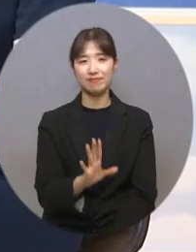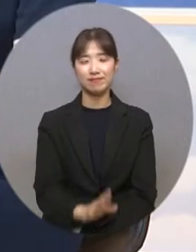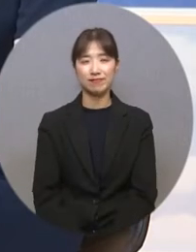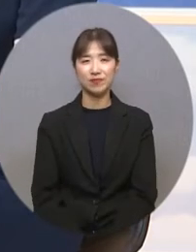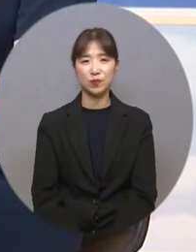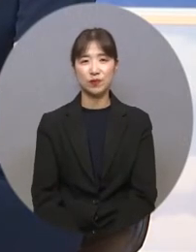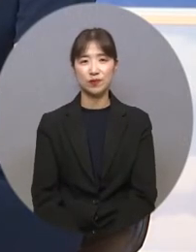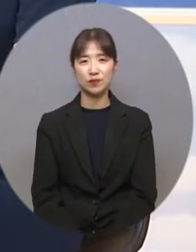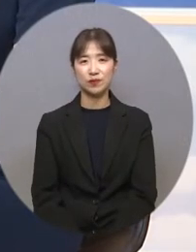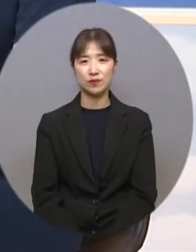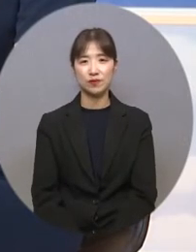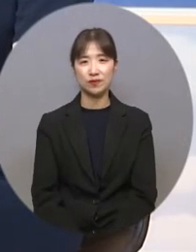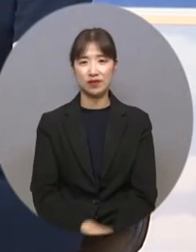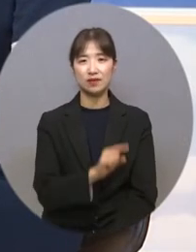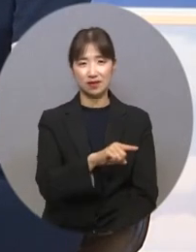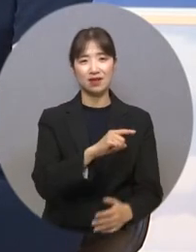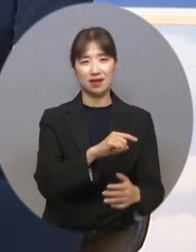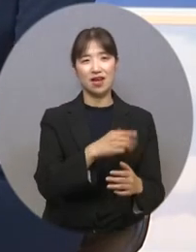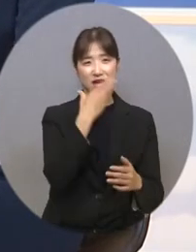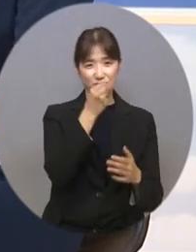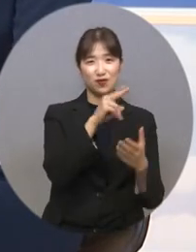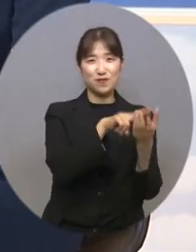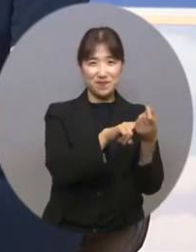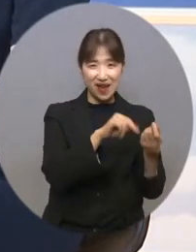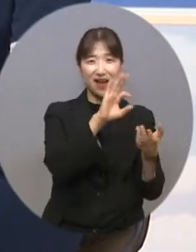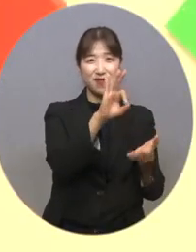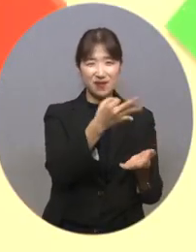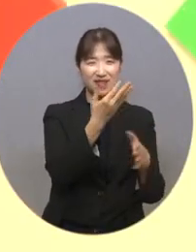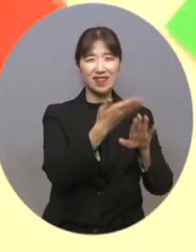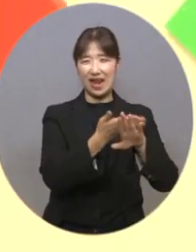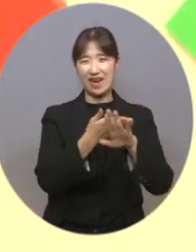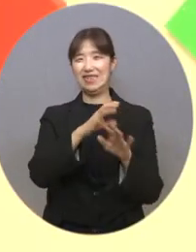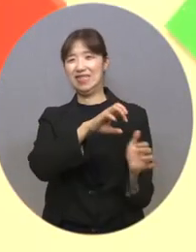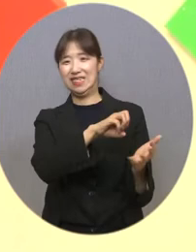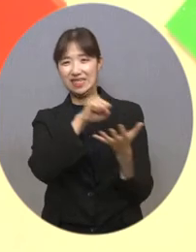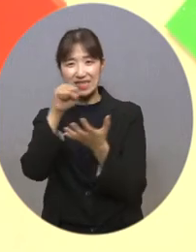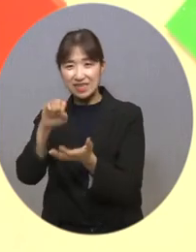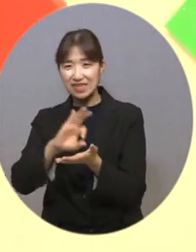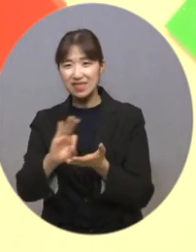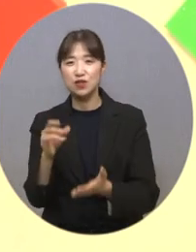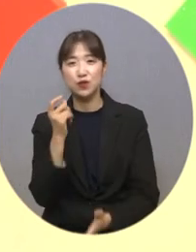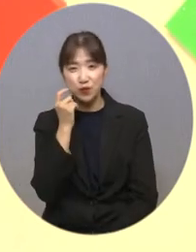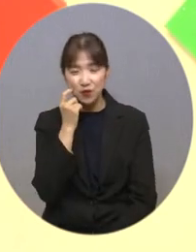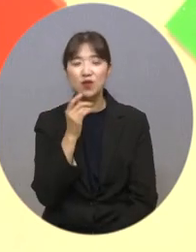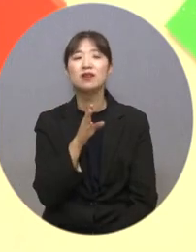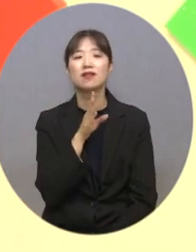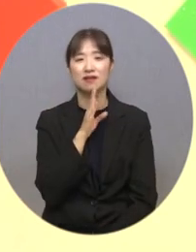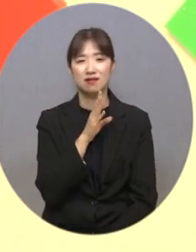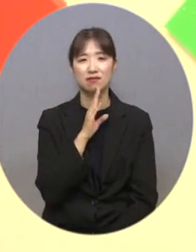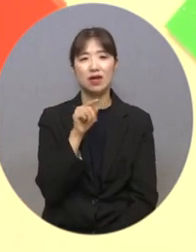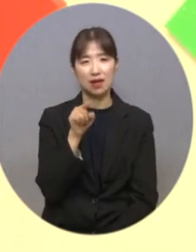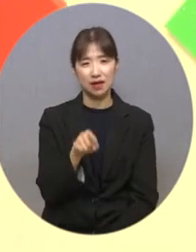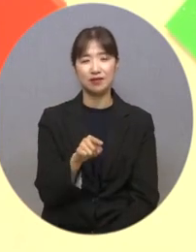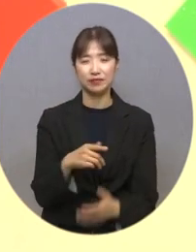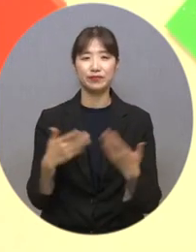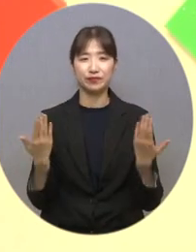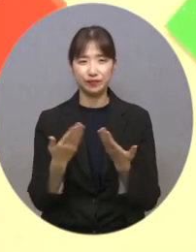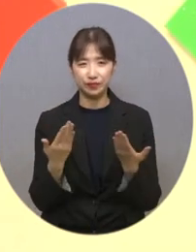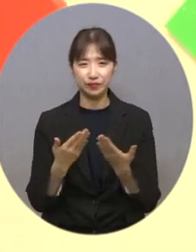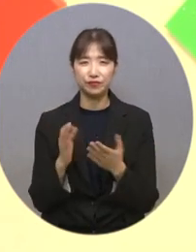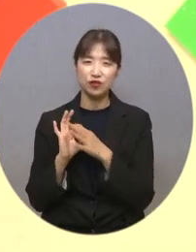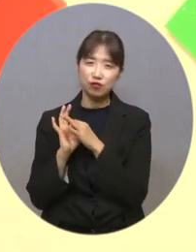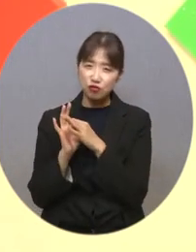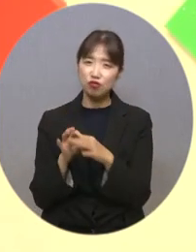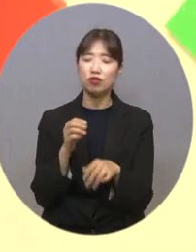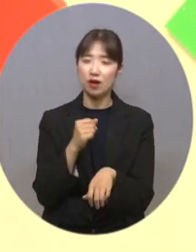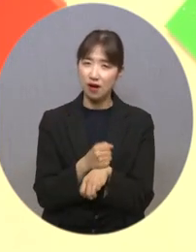같아요. 아, 그래서 매출액을 이렇게 다른데 쓸 수는 없는 점이군요. 예, 예. 그래서 저희도 이제 이런 부분들을 이제